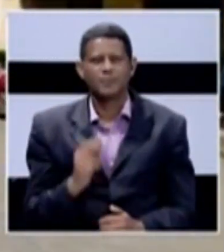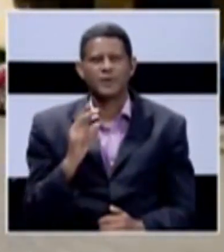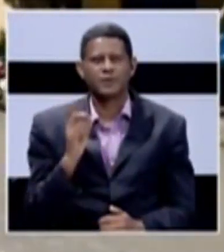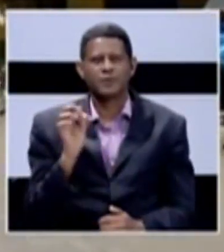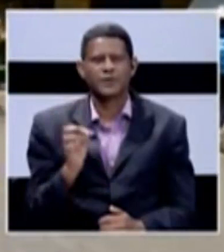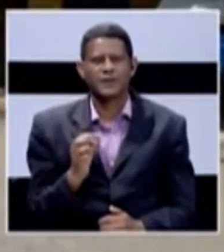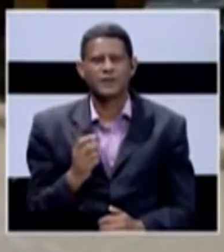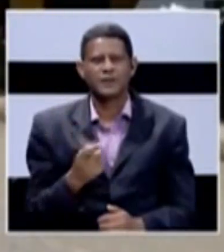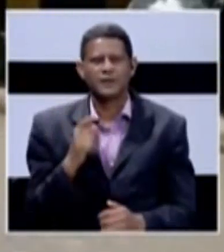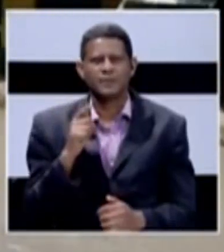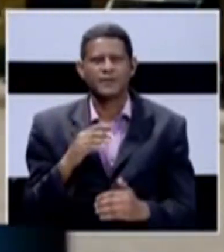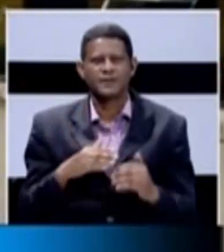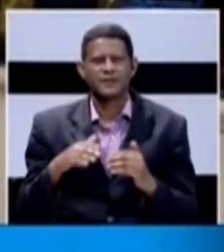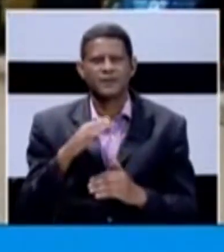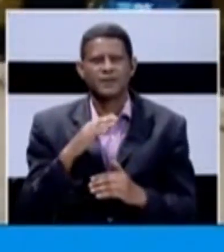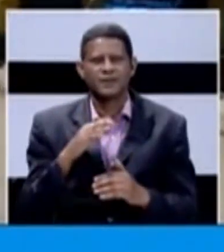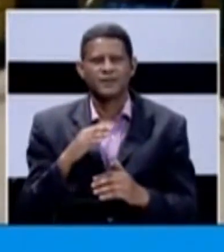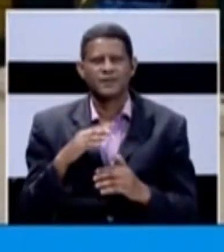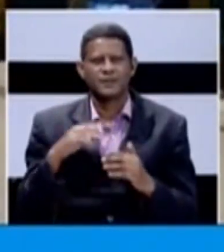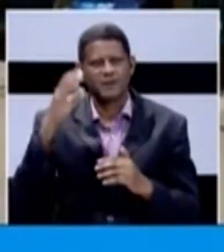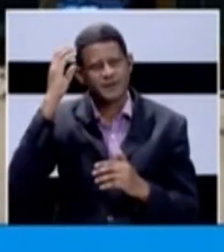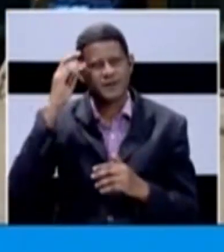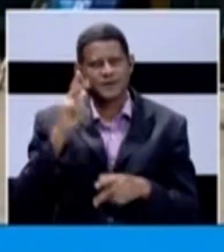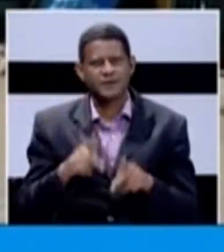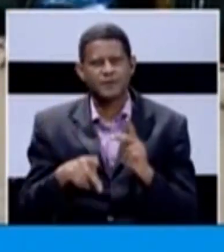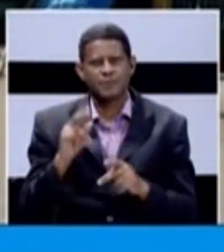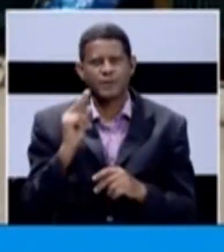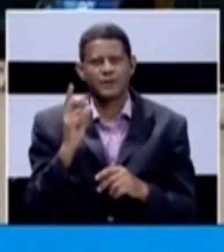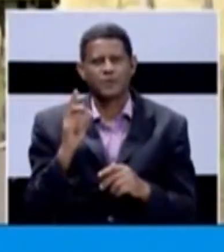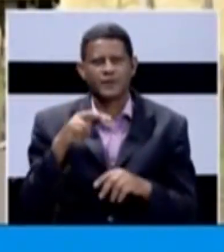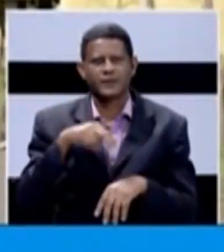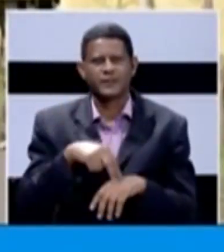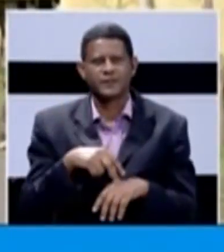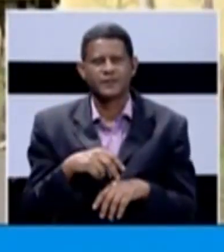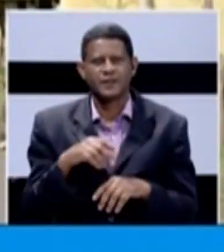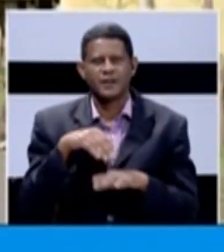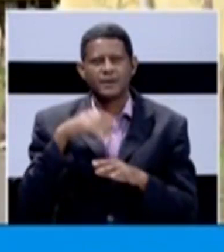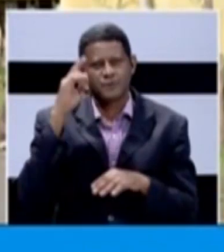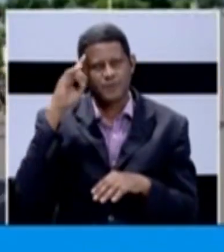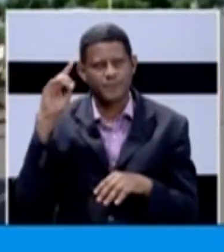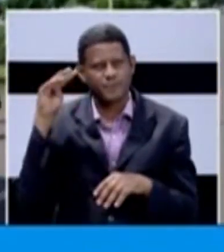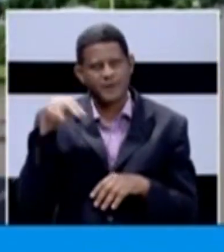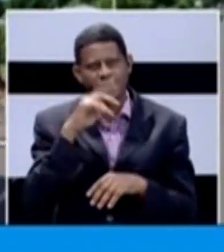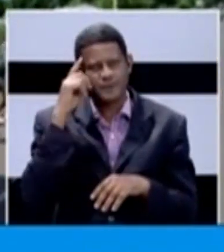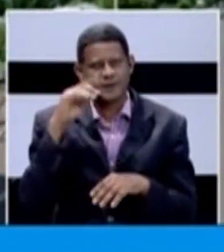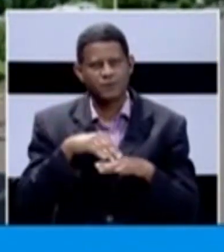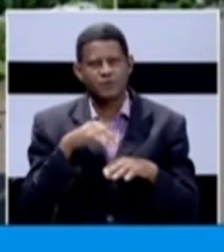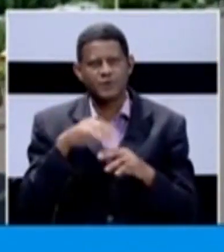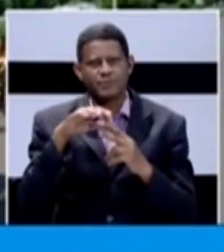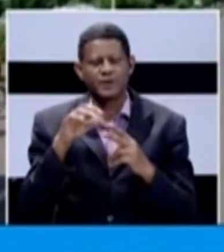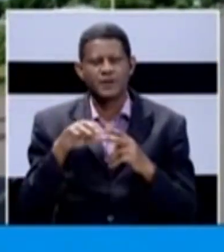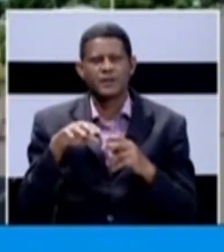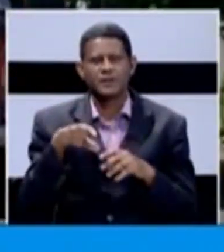ካብ ኩሸት ክሳብ ላዕለዋይ መሓበር መንግስቲ ህዝባዊ ባይቶ ከብጣይሽ ኣብ ዞባ ምዕራብ ትግራይ ጎስጓስ ምረፁን